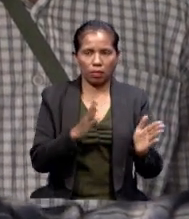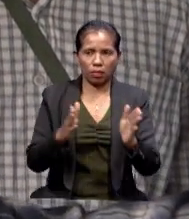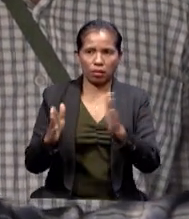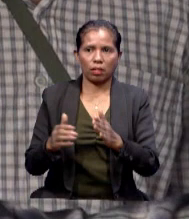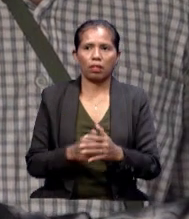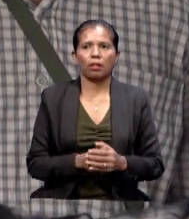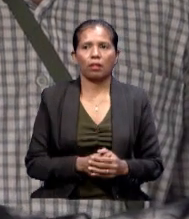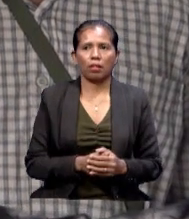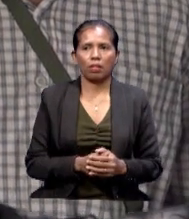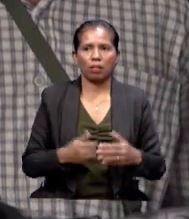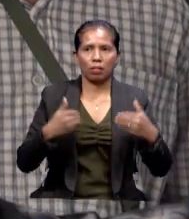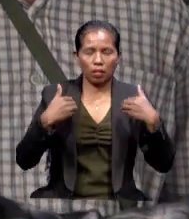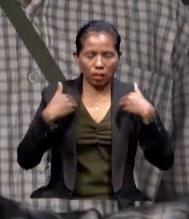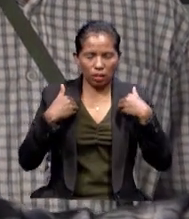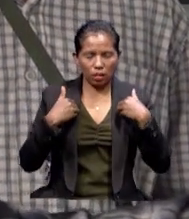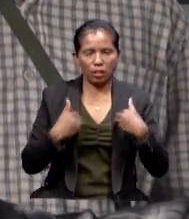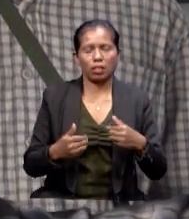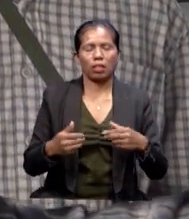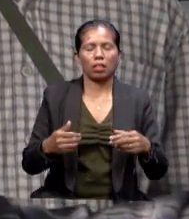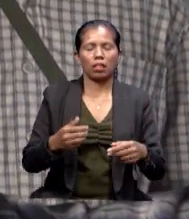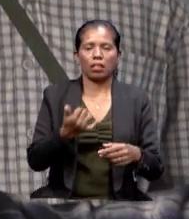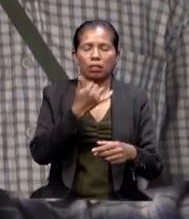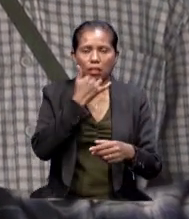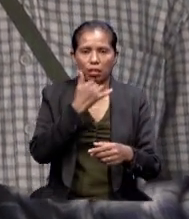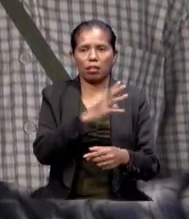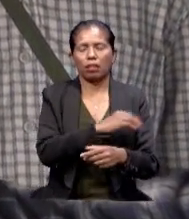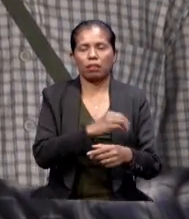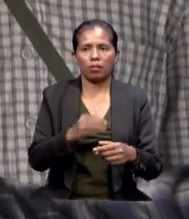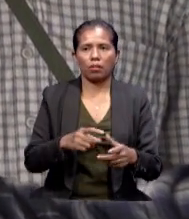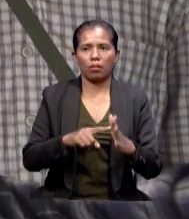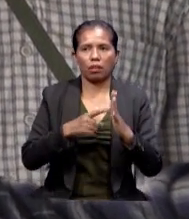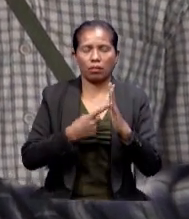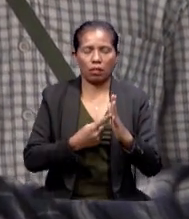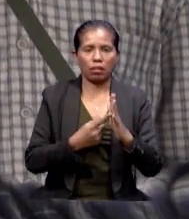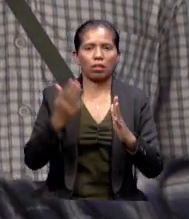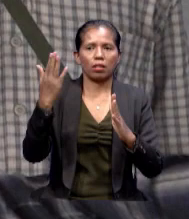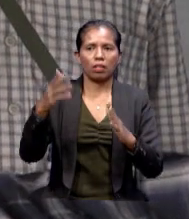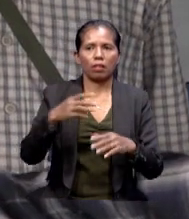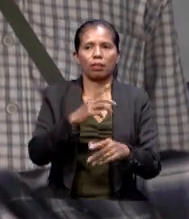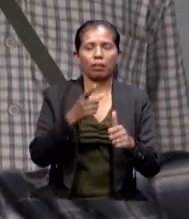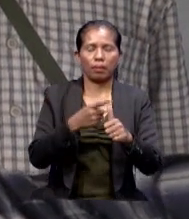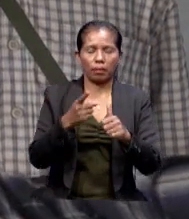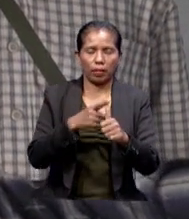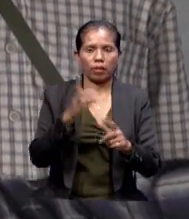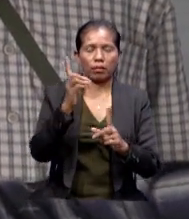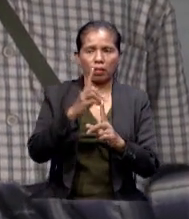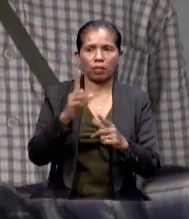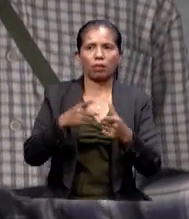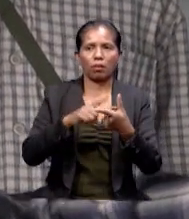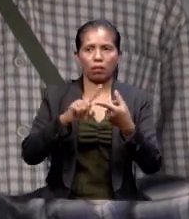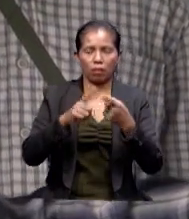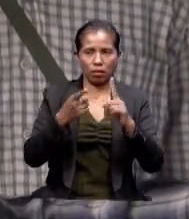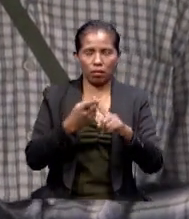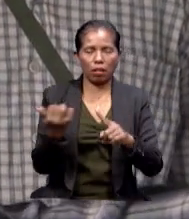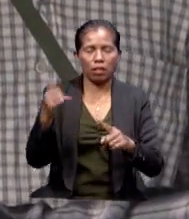antisipa ya konspirasi orang rumah kita akontasi proses ulu depois aku akontasi primer data depois kolega sih nabi mesir